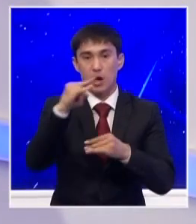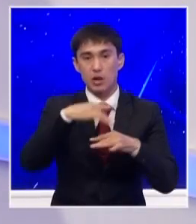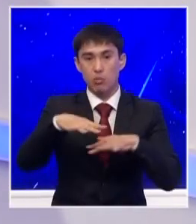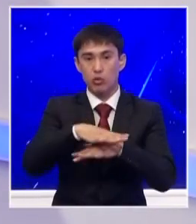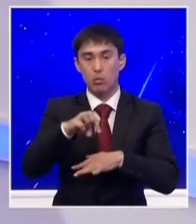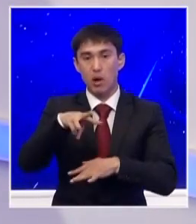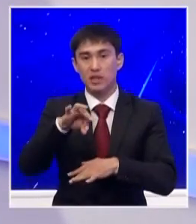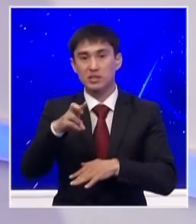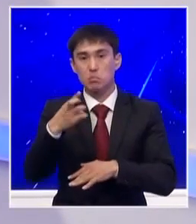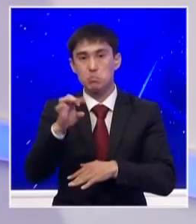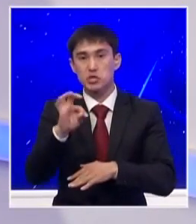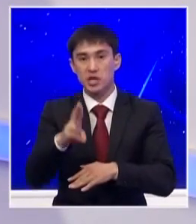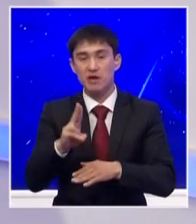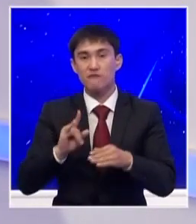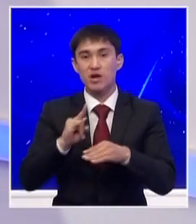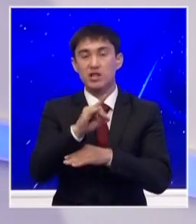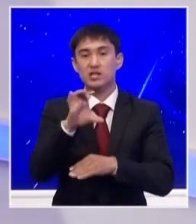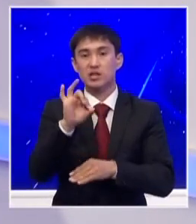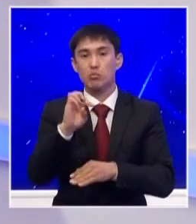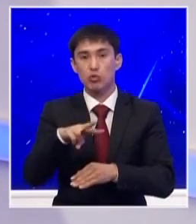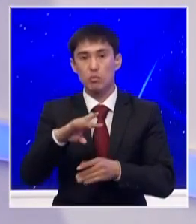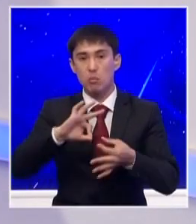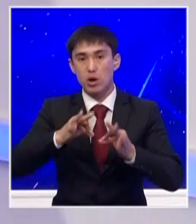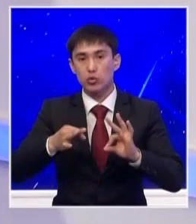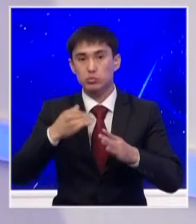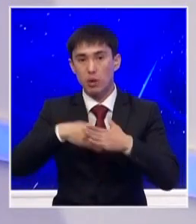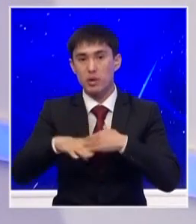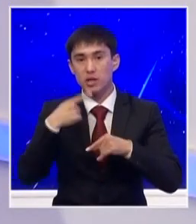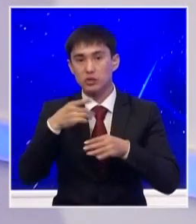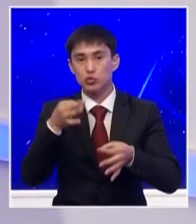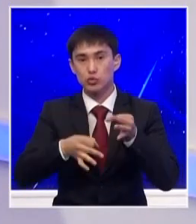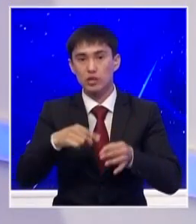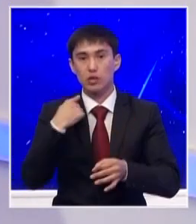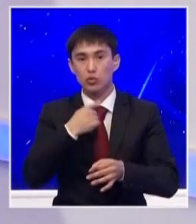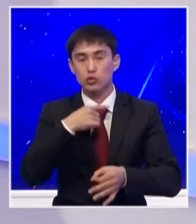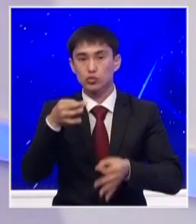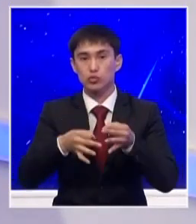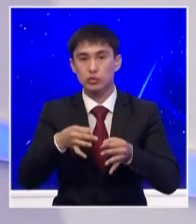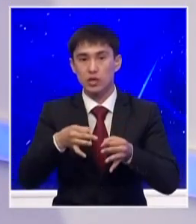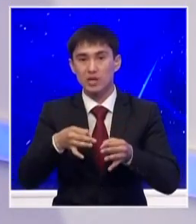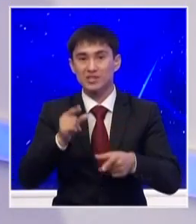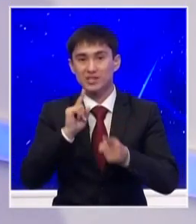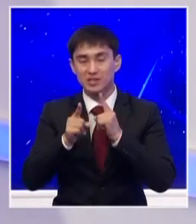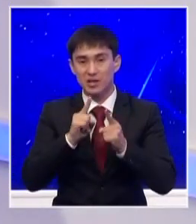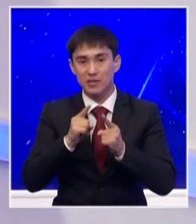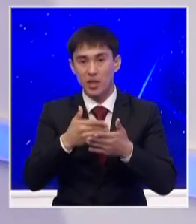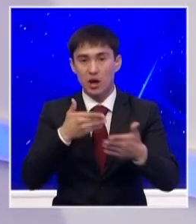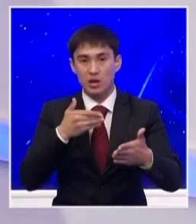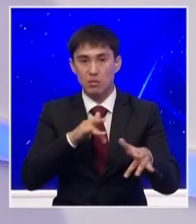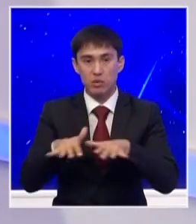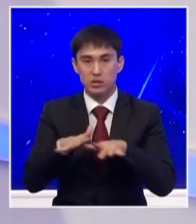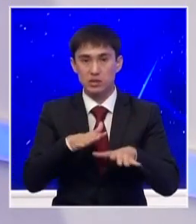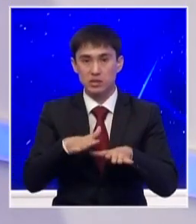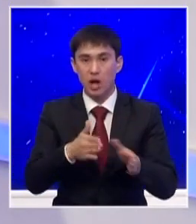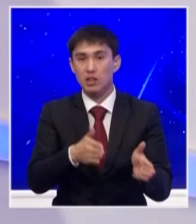аэропорта Манас в Бишкеке вылетел в Стамбул. Подробности побега озвучил судья Талдыкурганского суда на очередном заседании. Ранее